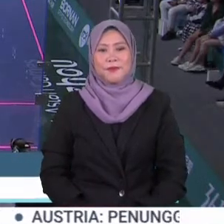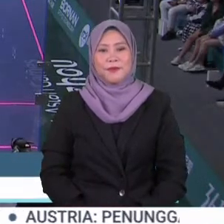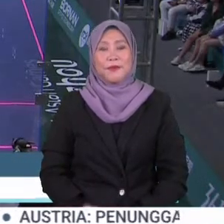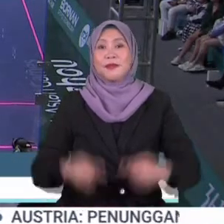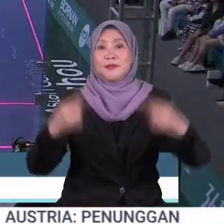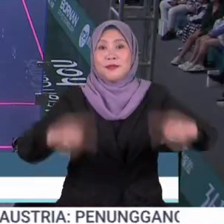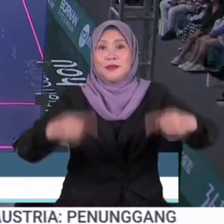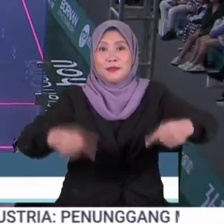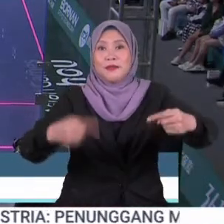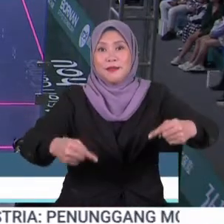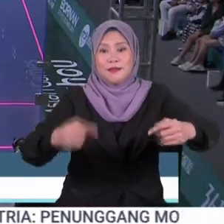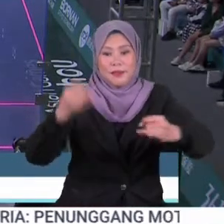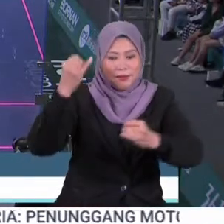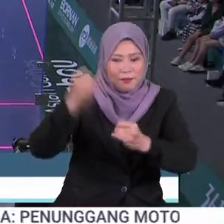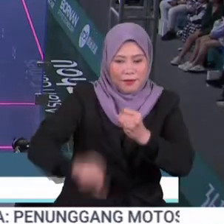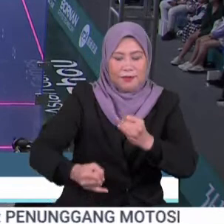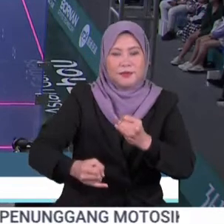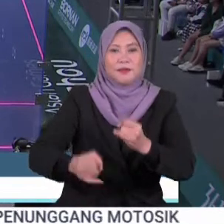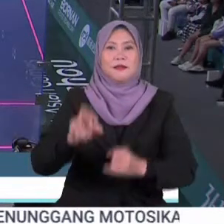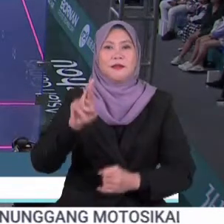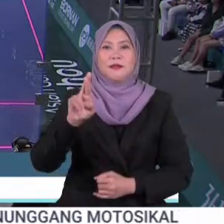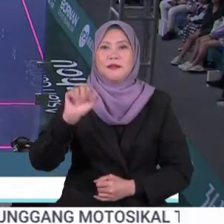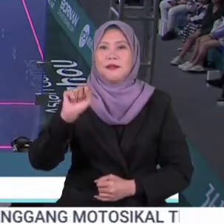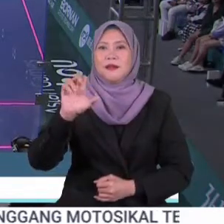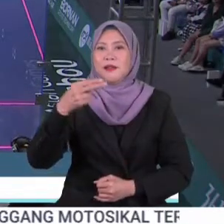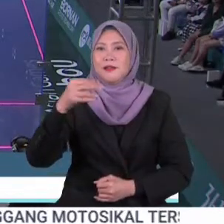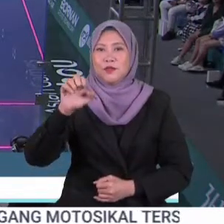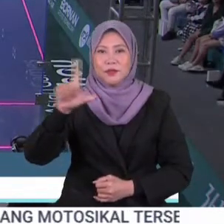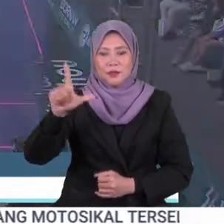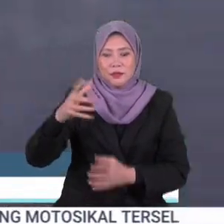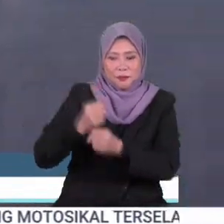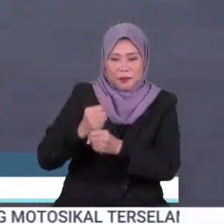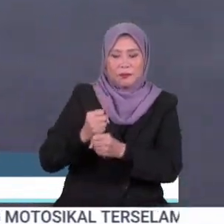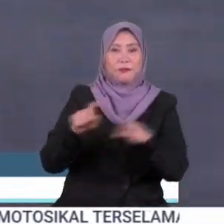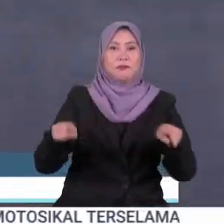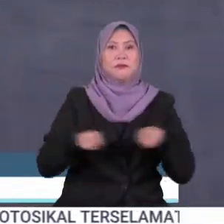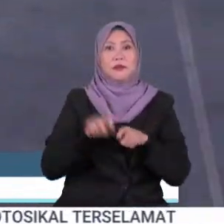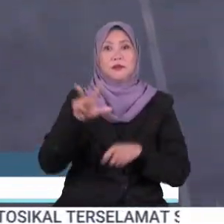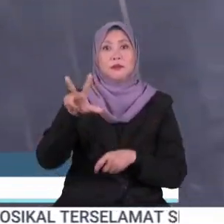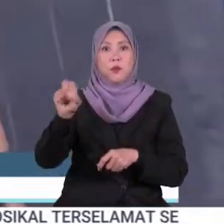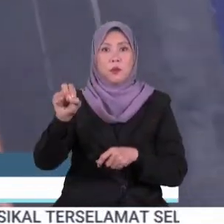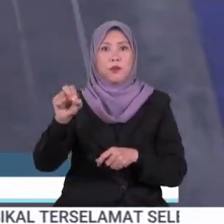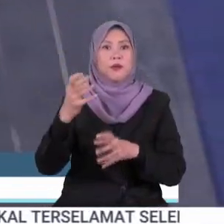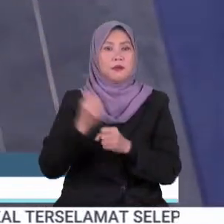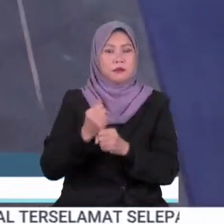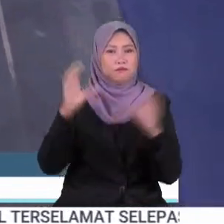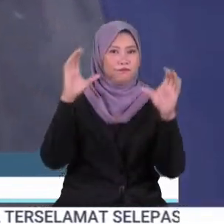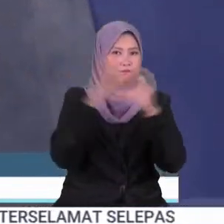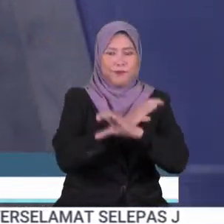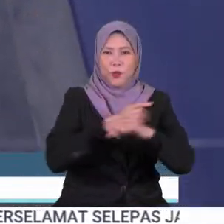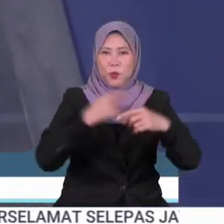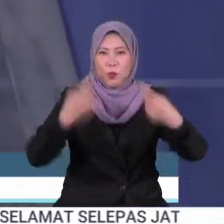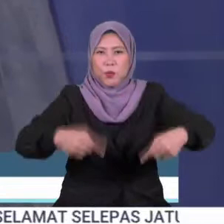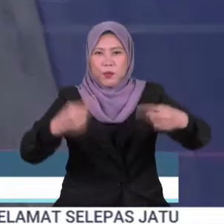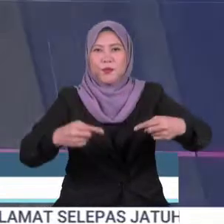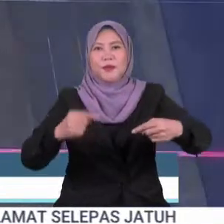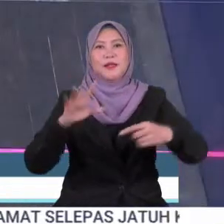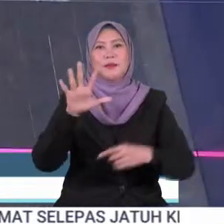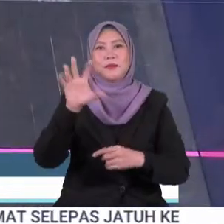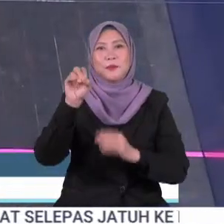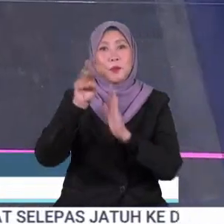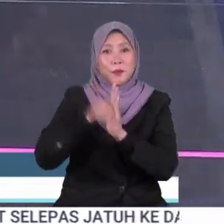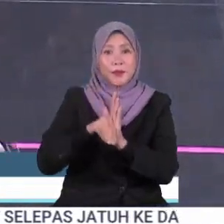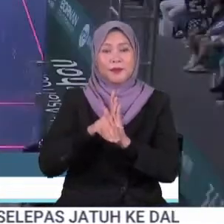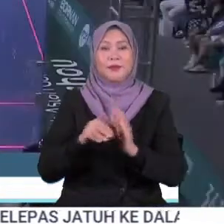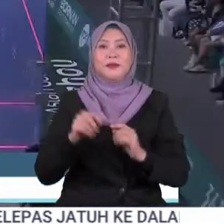Dalam saingan akhir tersebut, Rachel Arnold yang menghuni ranking ke-32 dunia memberikan cabaran sengit hampir 50